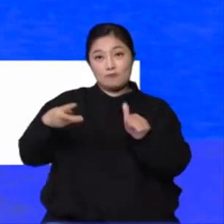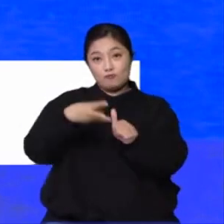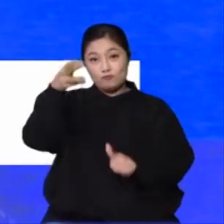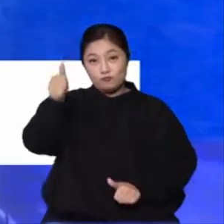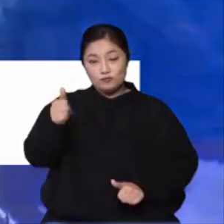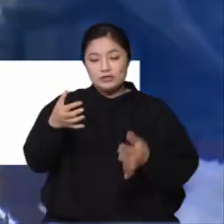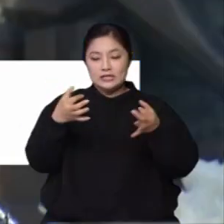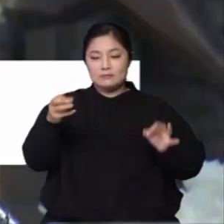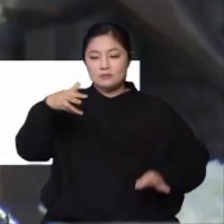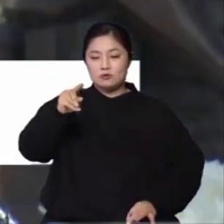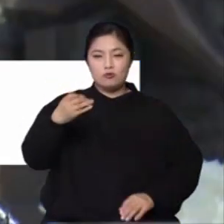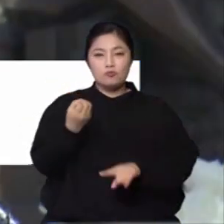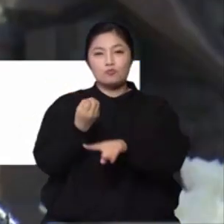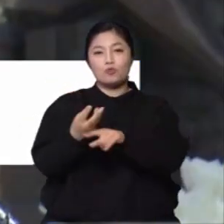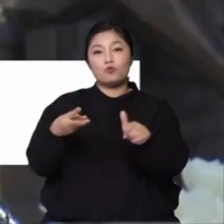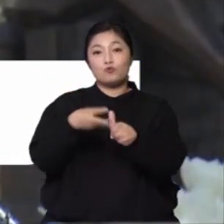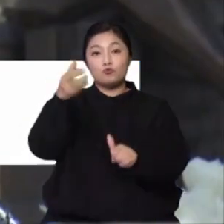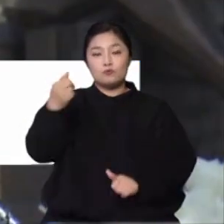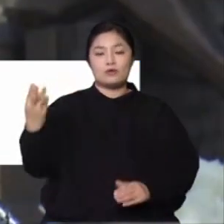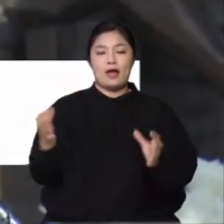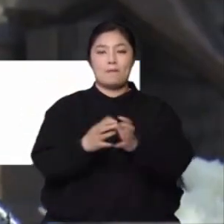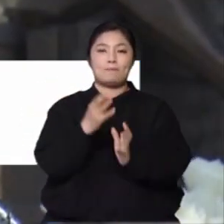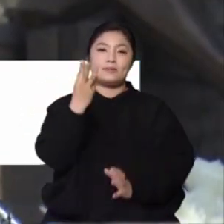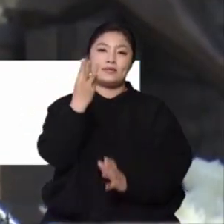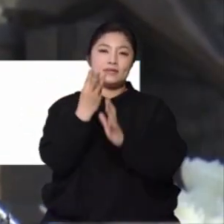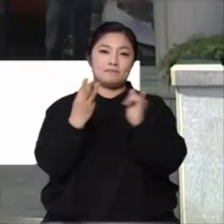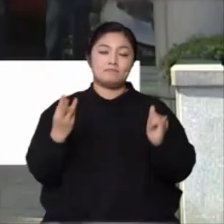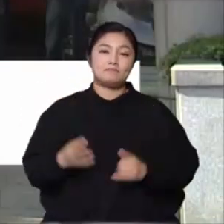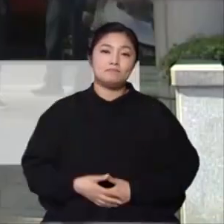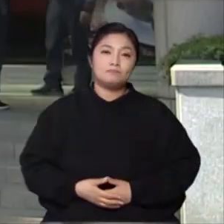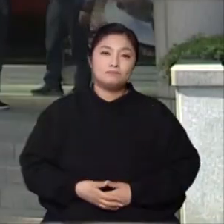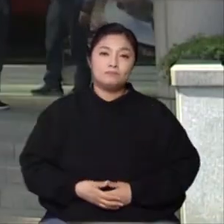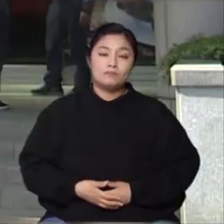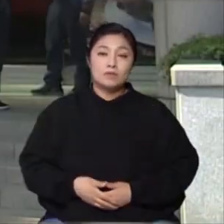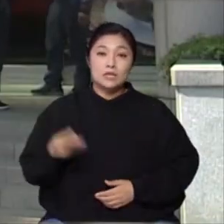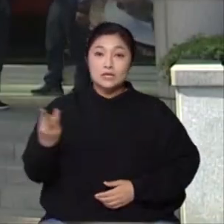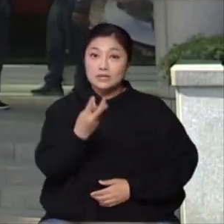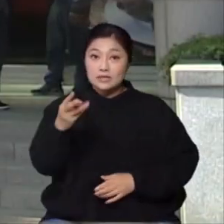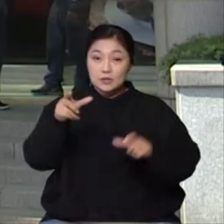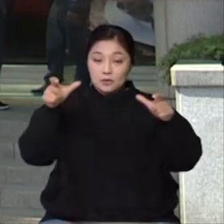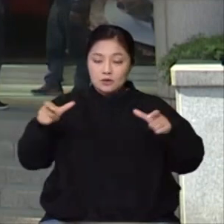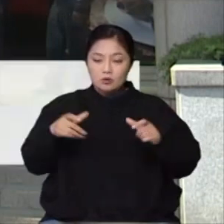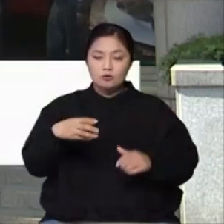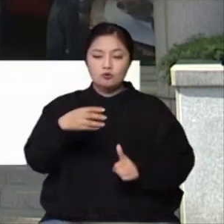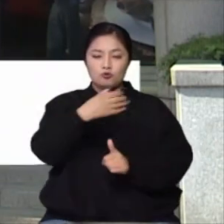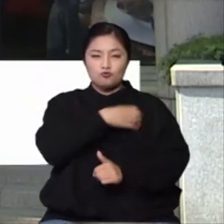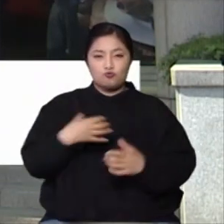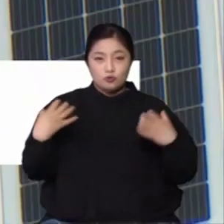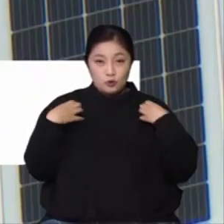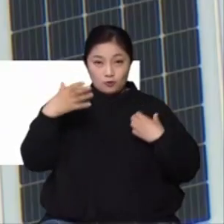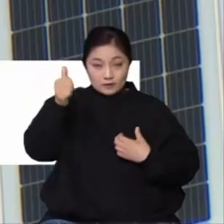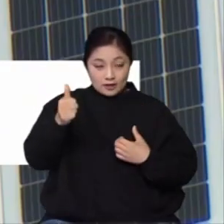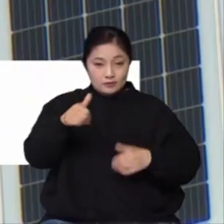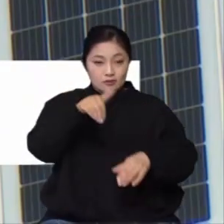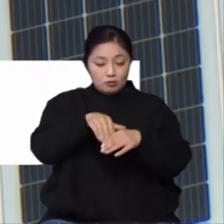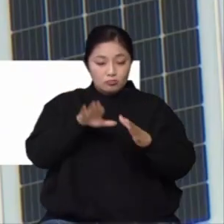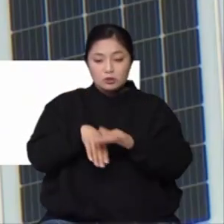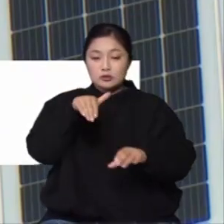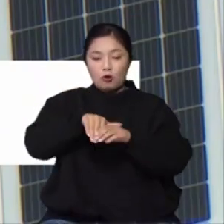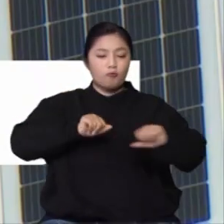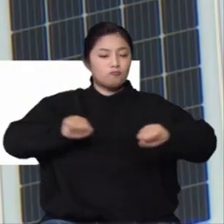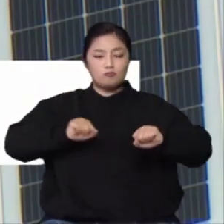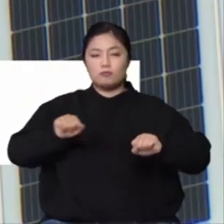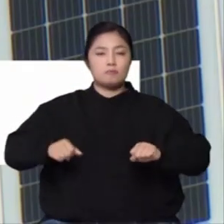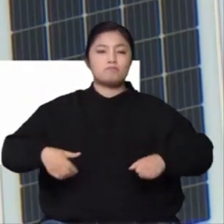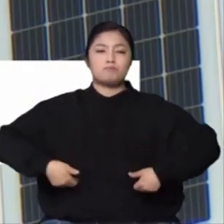김철우 보성 군수 후보 등 모두 세 명입니다 이들 지역은 구청장 군수 선거에서 선거운동을